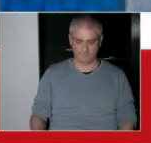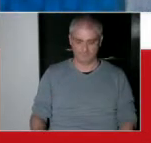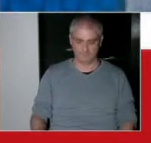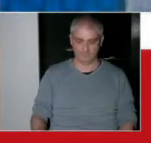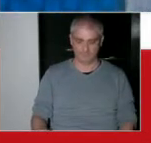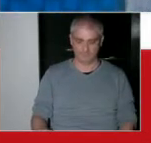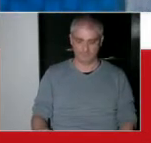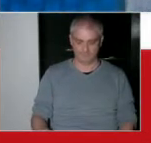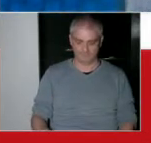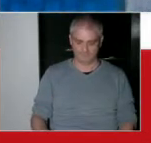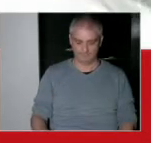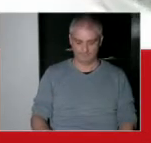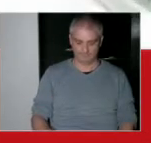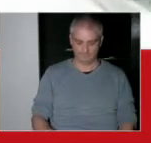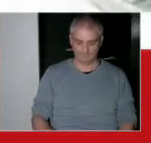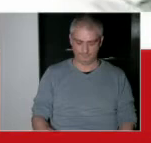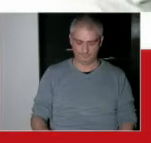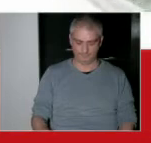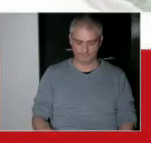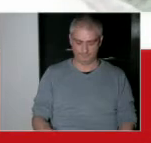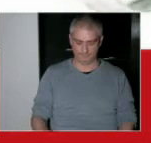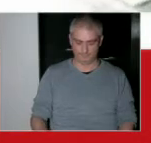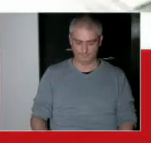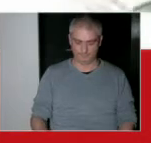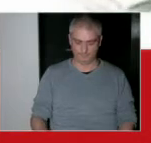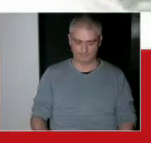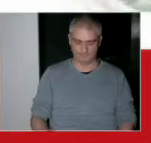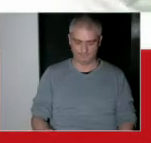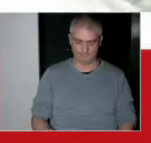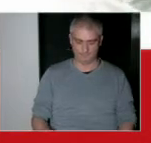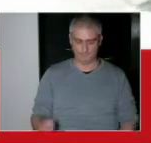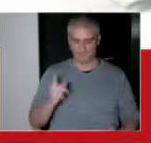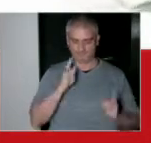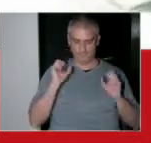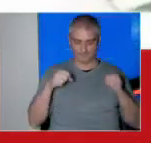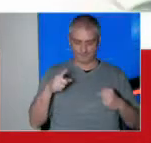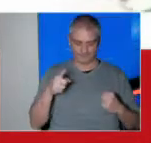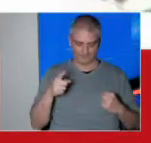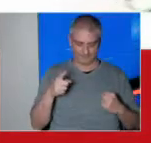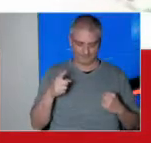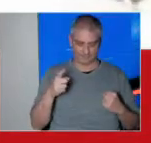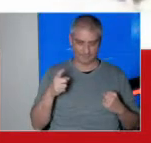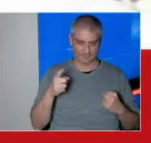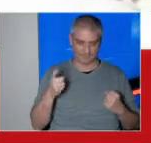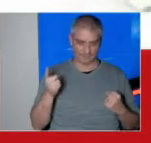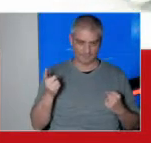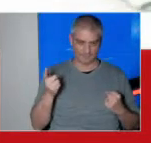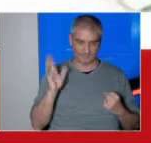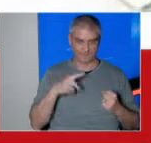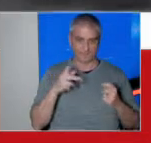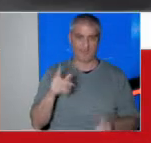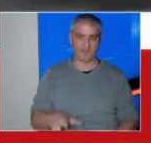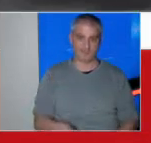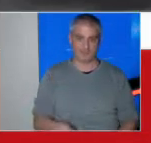צודק, ובית"ר ירושלים בסוף זה לא סתם, זה הקבוצה של המדינה, כי אם תשאל את הבן אדם מהרחוב, מי הבעלים של, אני לא רוצה לפגוע באף אחד, אבל מכבי פתח תקווה, אפילו הפועל תל